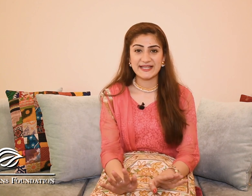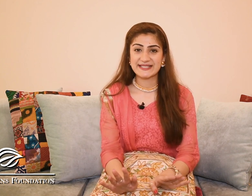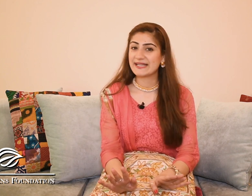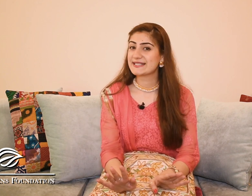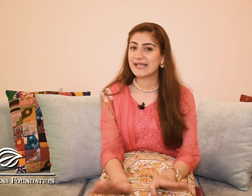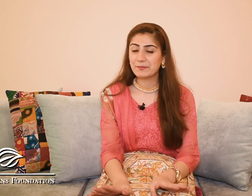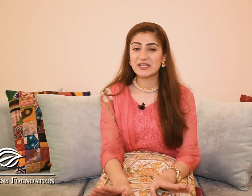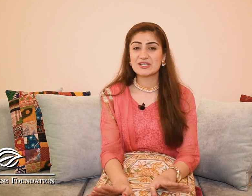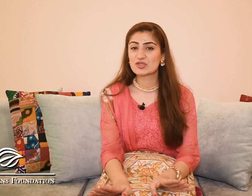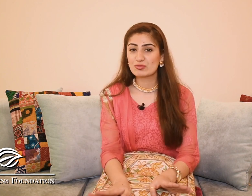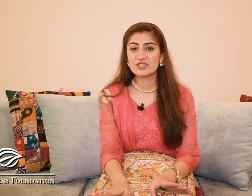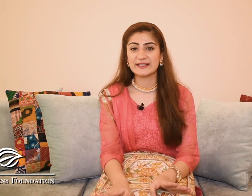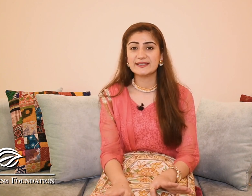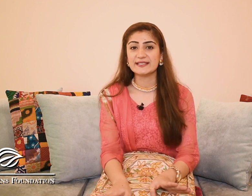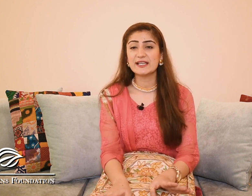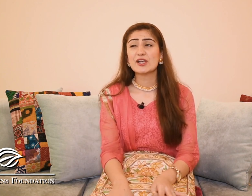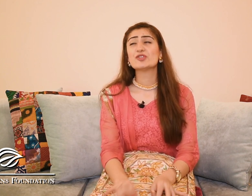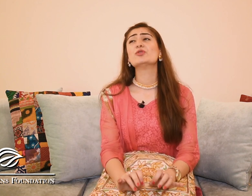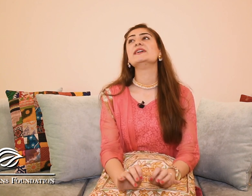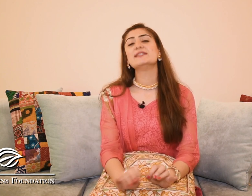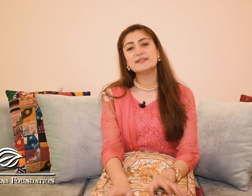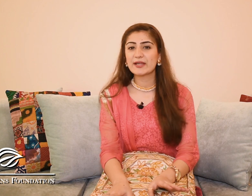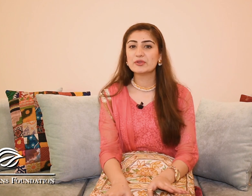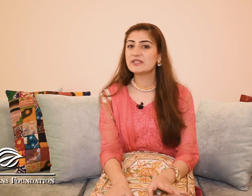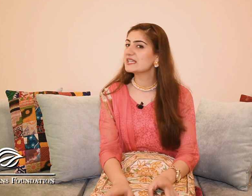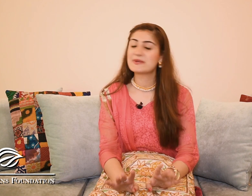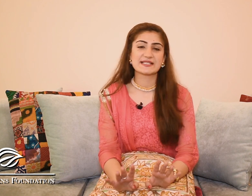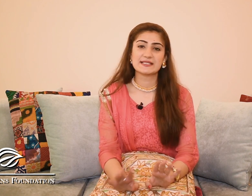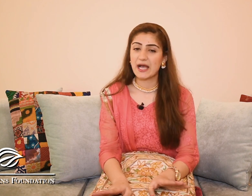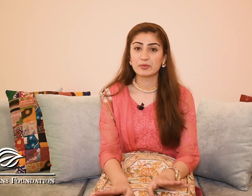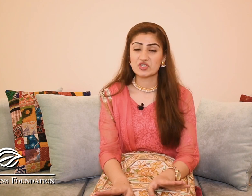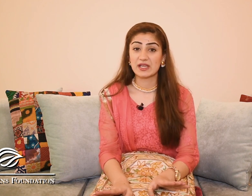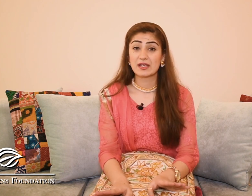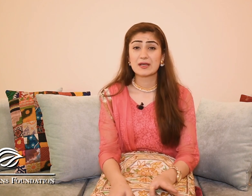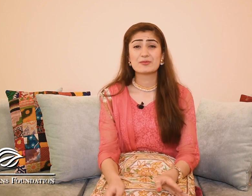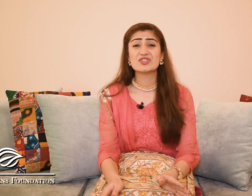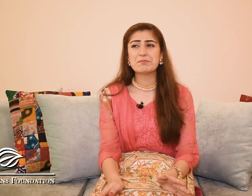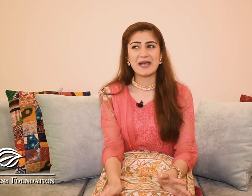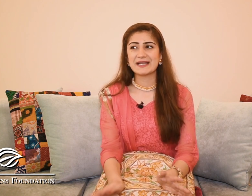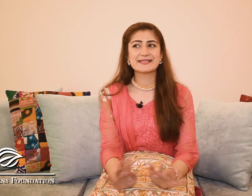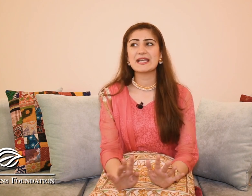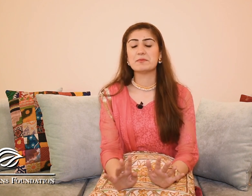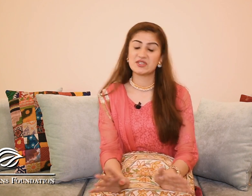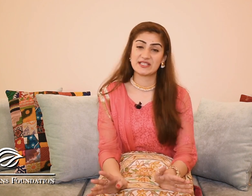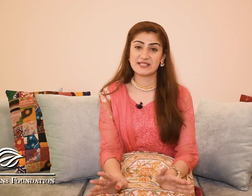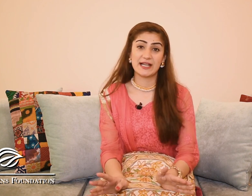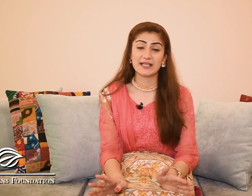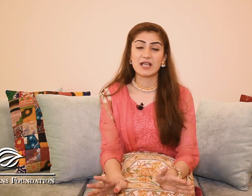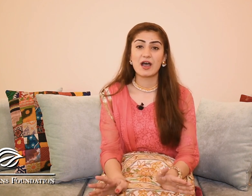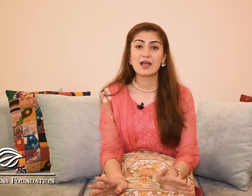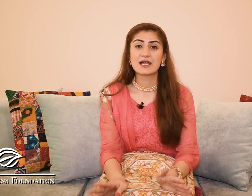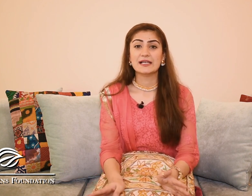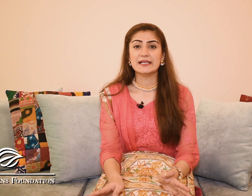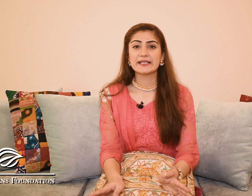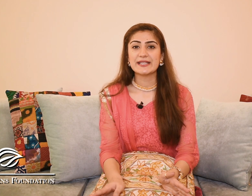भी मैथ्स का एग्ज़ाम देने स्कूल जाती थी तो इतना रोती थी कि बस ना पूछें. मुझे मैथ्स से हमेशा से डर लगता